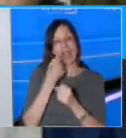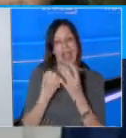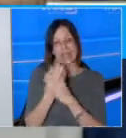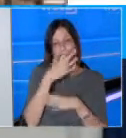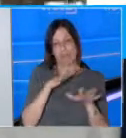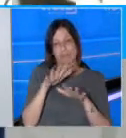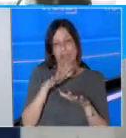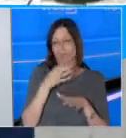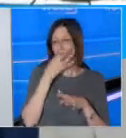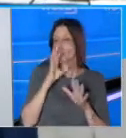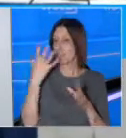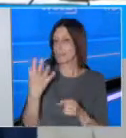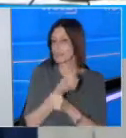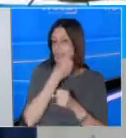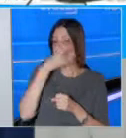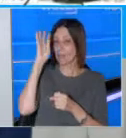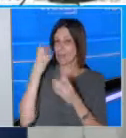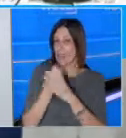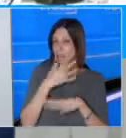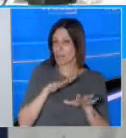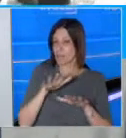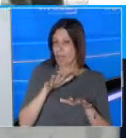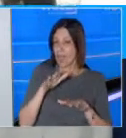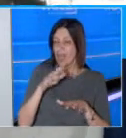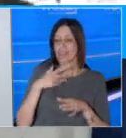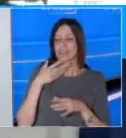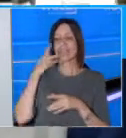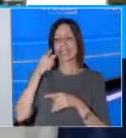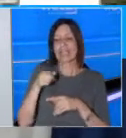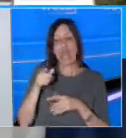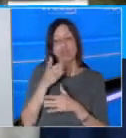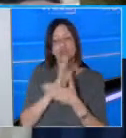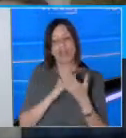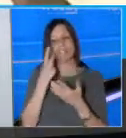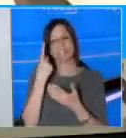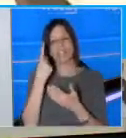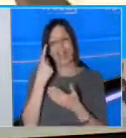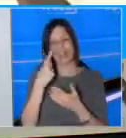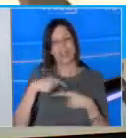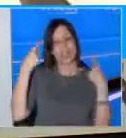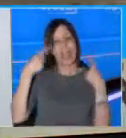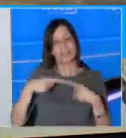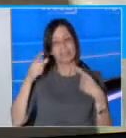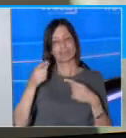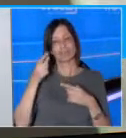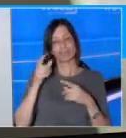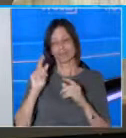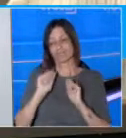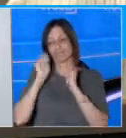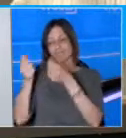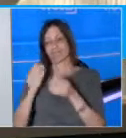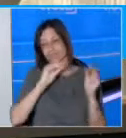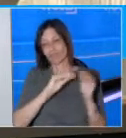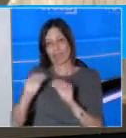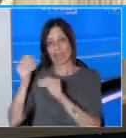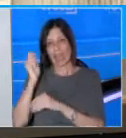יעלה בידו להרכיב ממשלה, נגיע לשלב של 21 הימים שהמנדט מגיע לכנסת. האם יש מצב שתריצו את